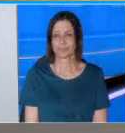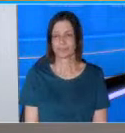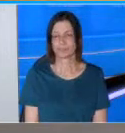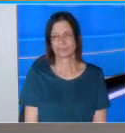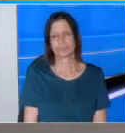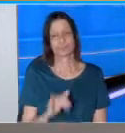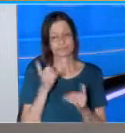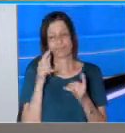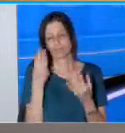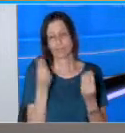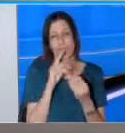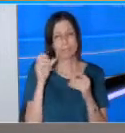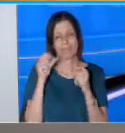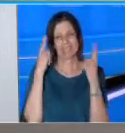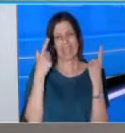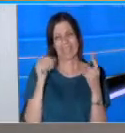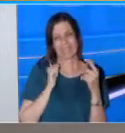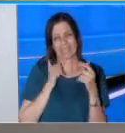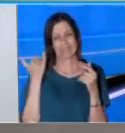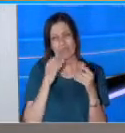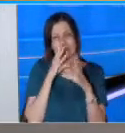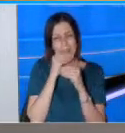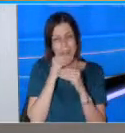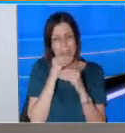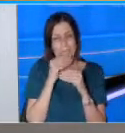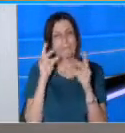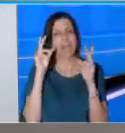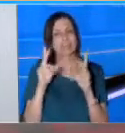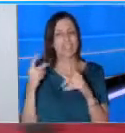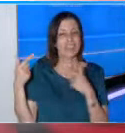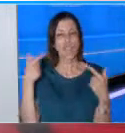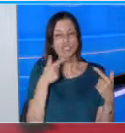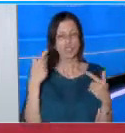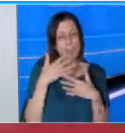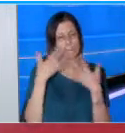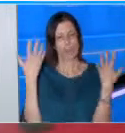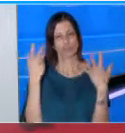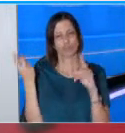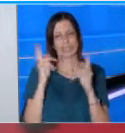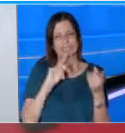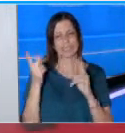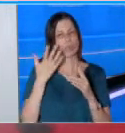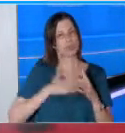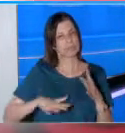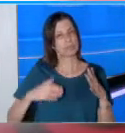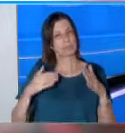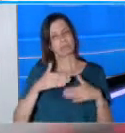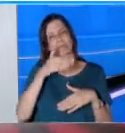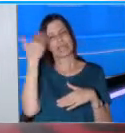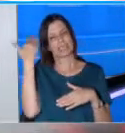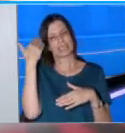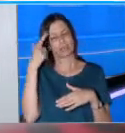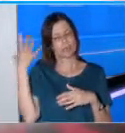זה משהו שלא מפתיע את הצבא. כל פעם שיש דיבורים על הפסקת אש, אז ברור ששני הצדדים מנסים למקסם את ההישגים